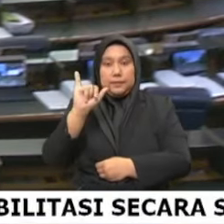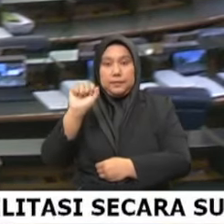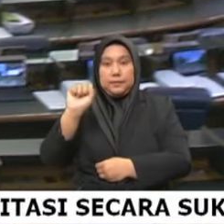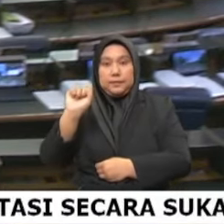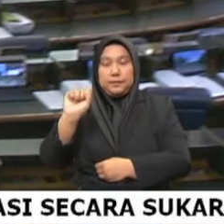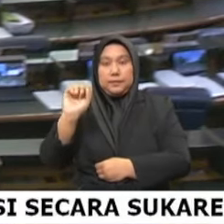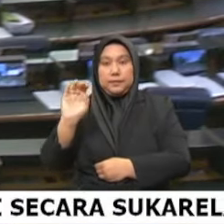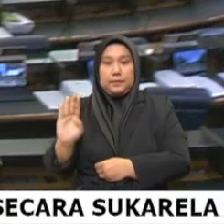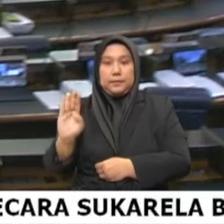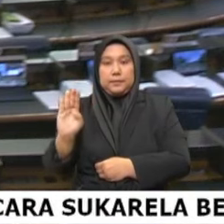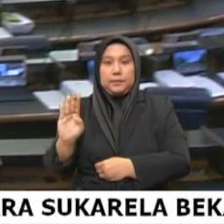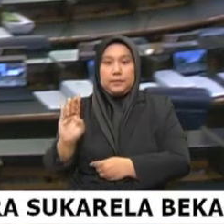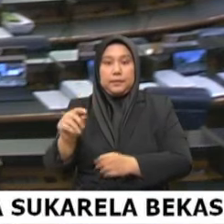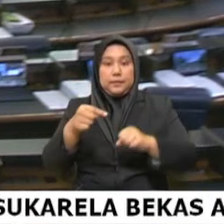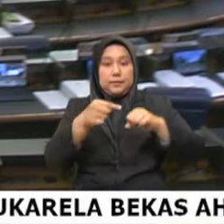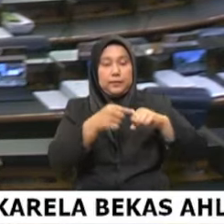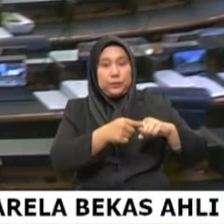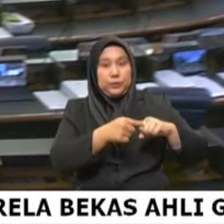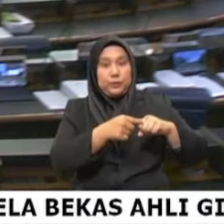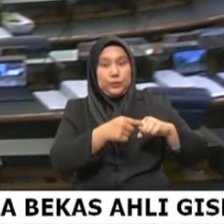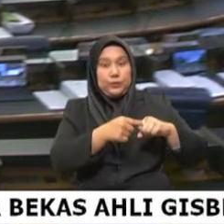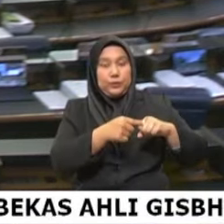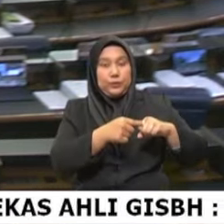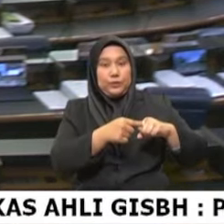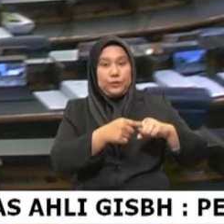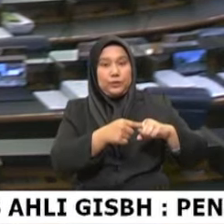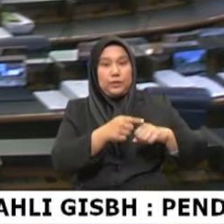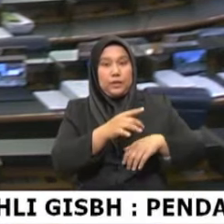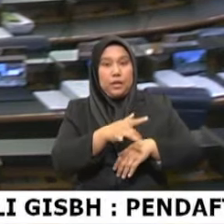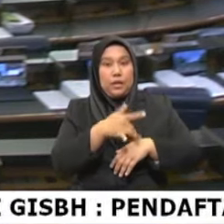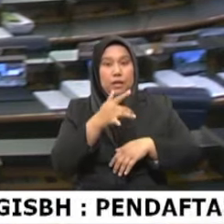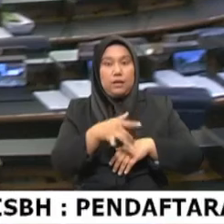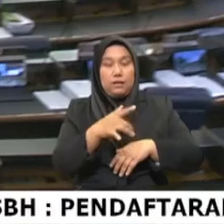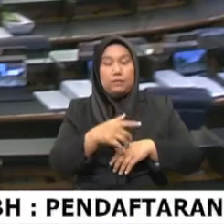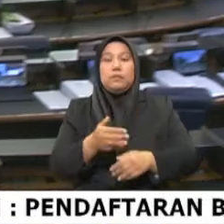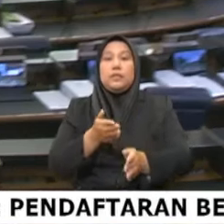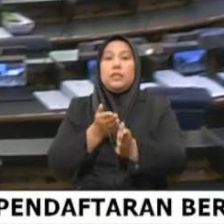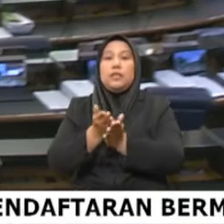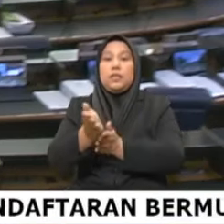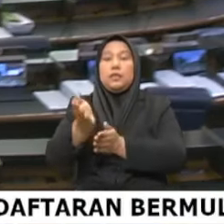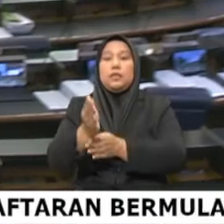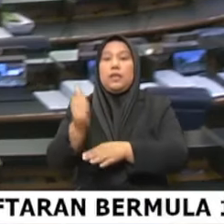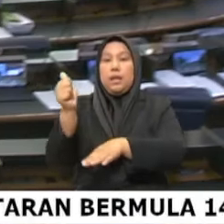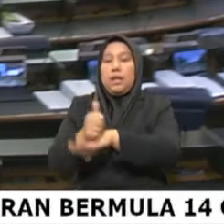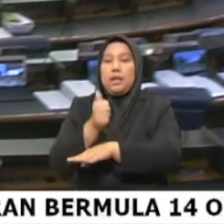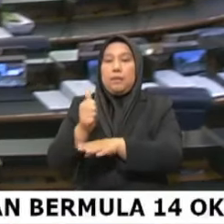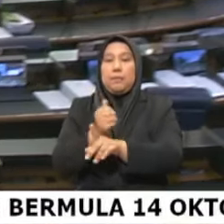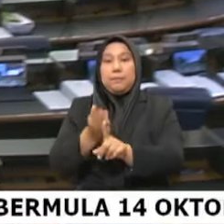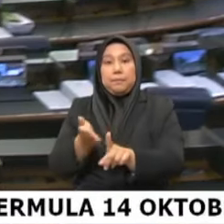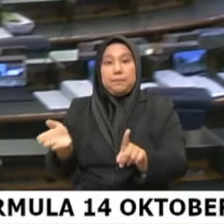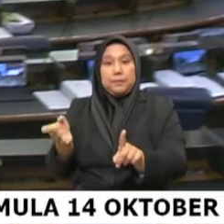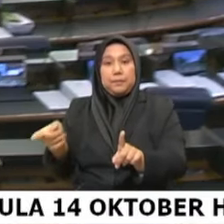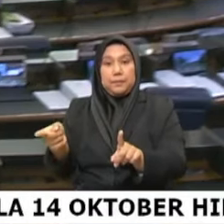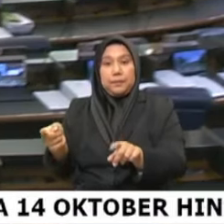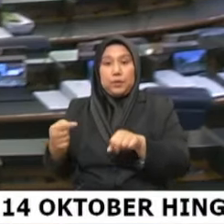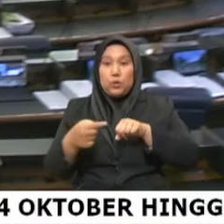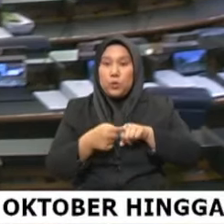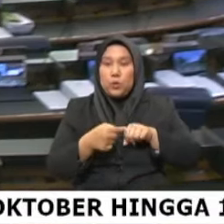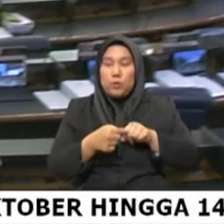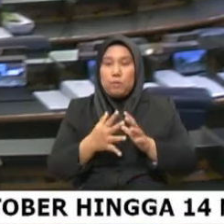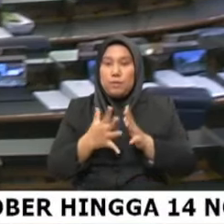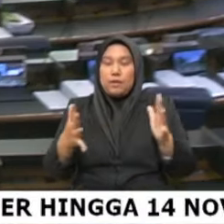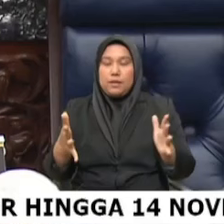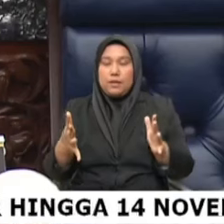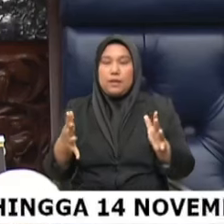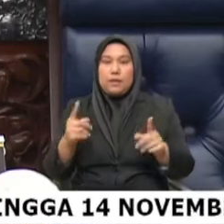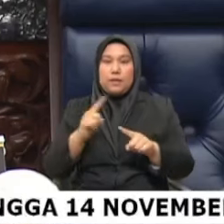dituduh kerana meneruskan amalan aurat Muhammadiyah. Okey, itu tuduhan besar dia. Tapi hingga setakat